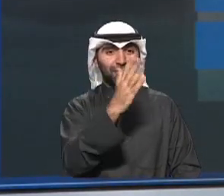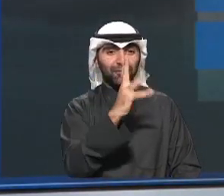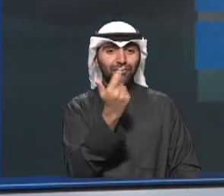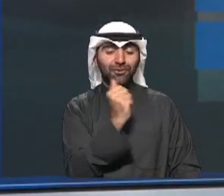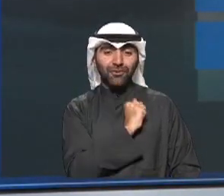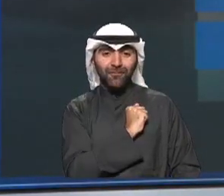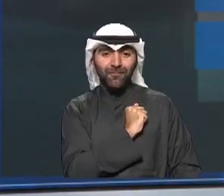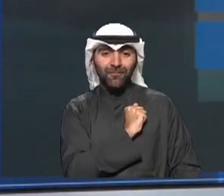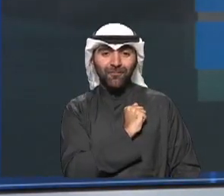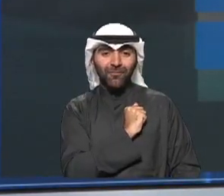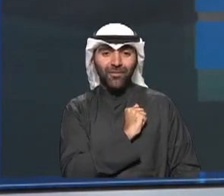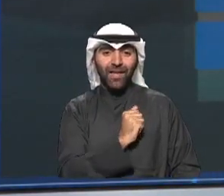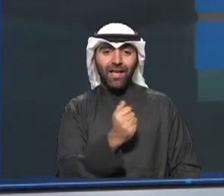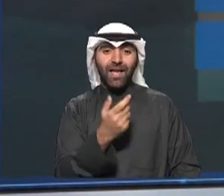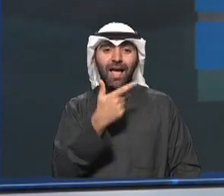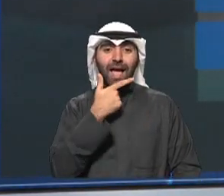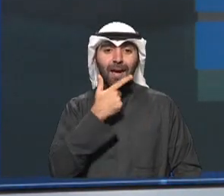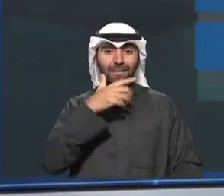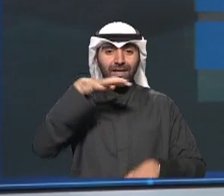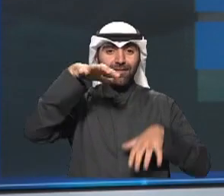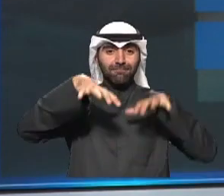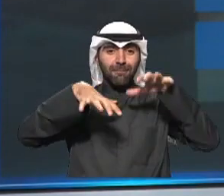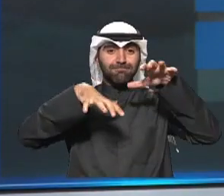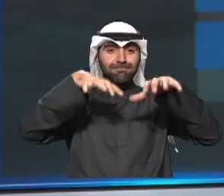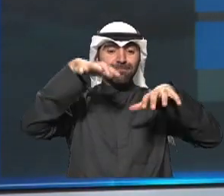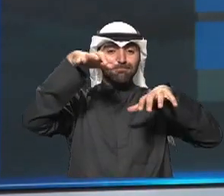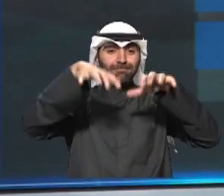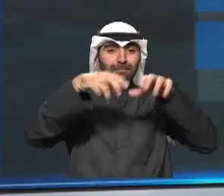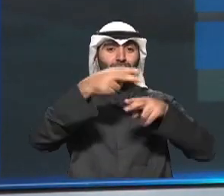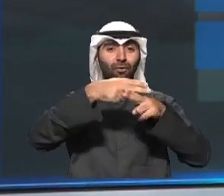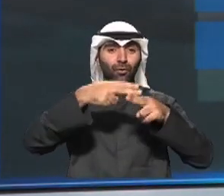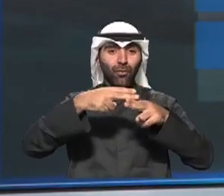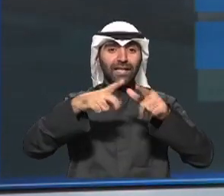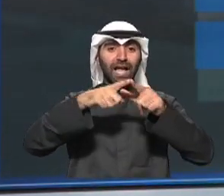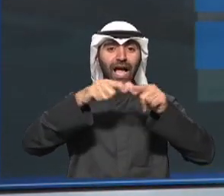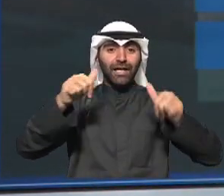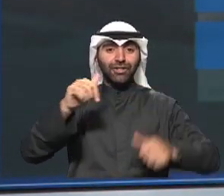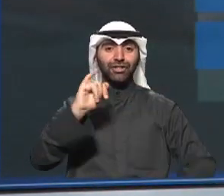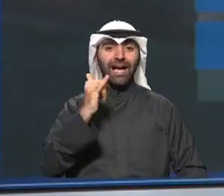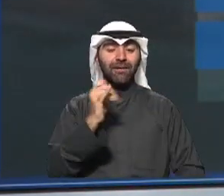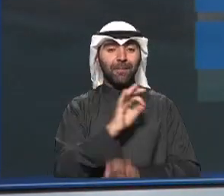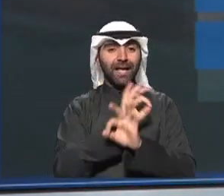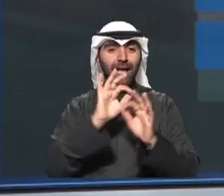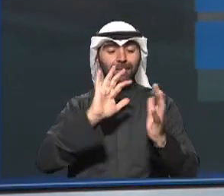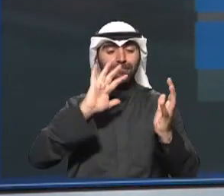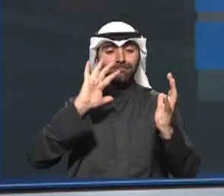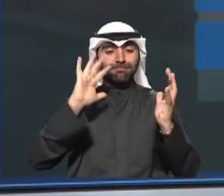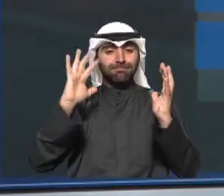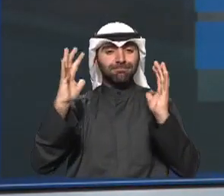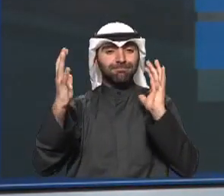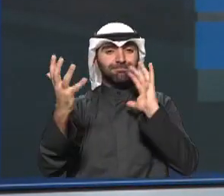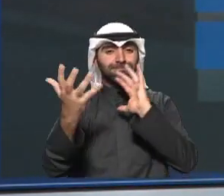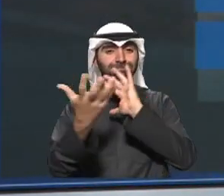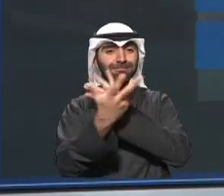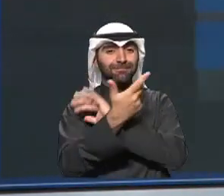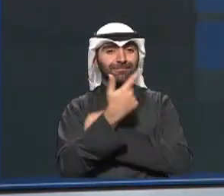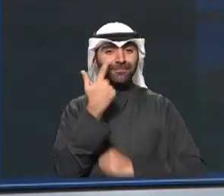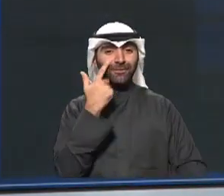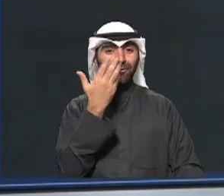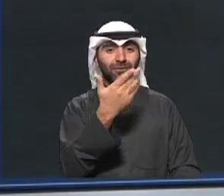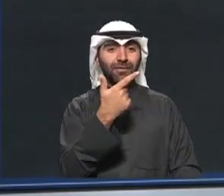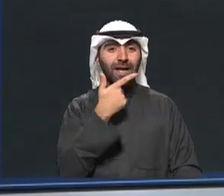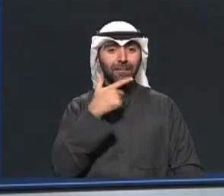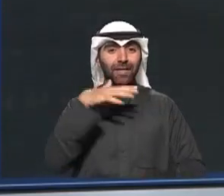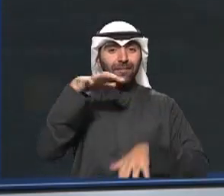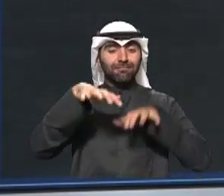كانت صافية بشكل عام وخالية من السحب، ومتوقع أن هذه الأجواء راح تستمر معنا حتى بداية يوم الأثنين. أما بالنسبة للطقس